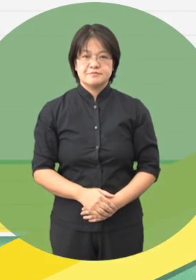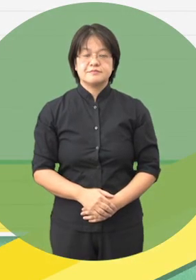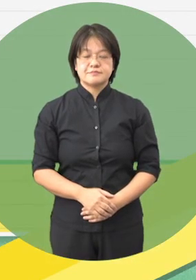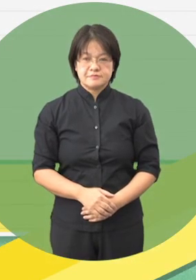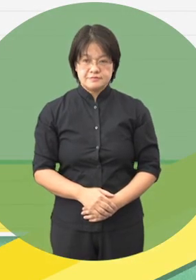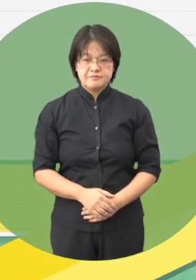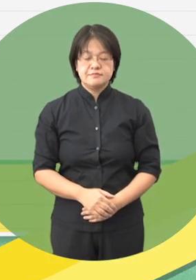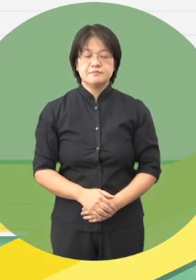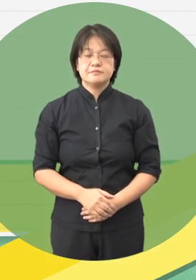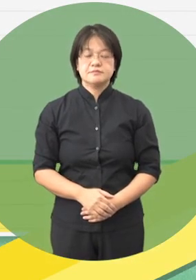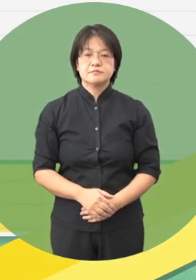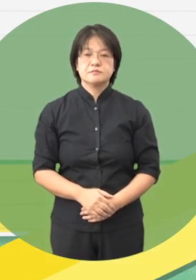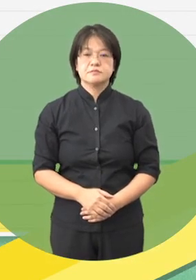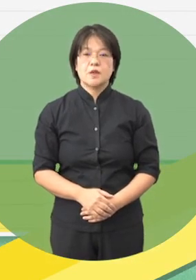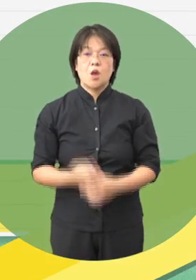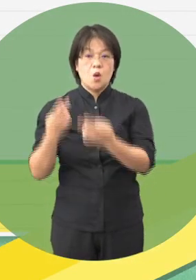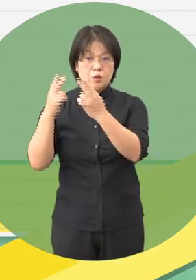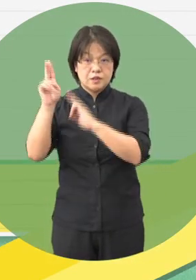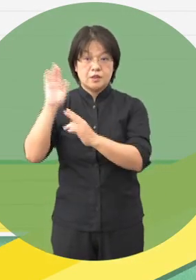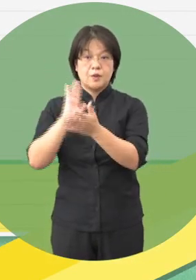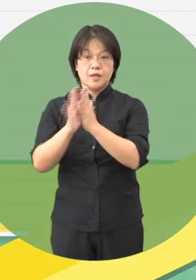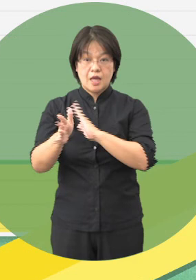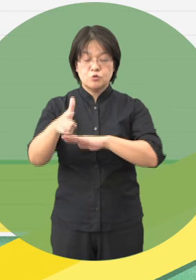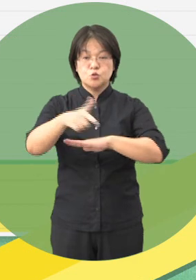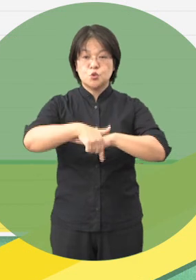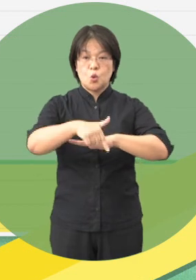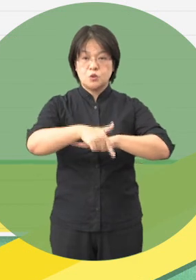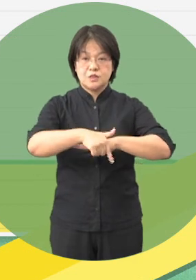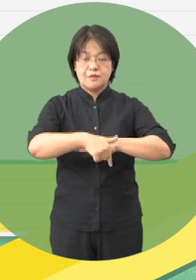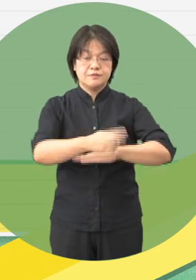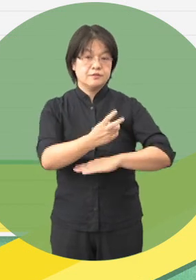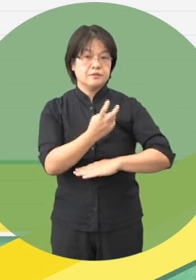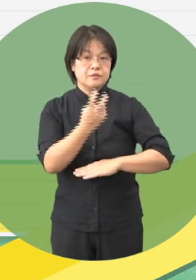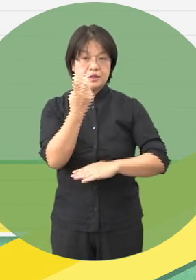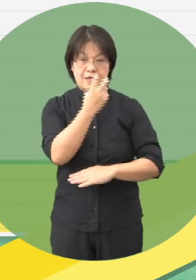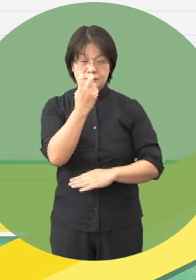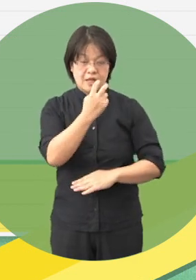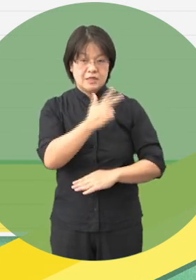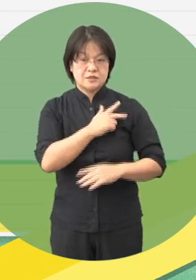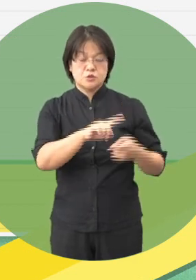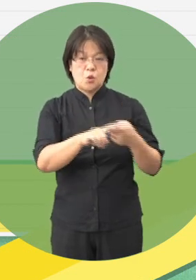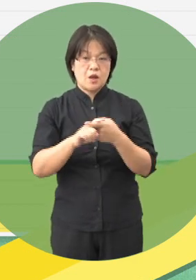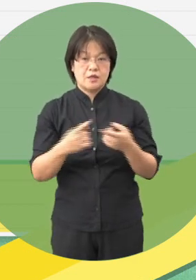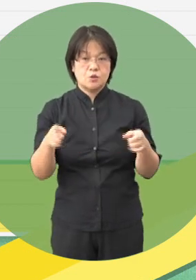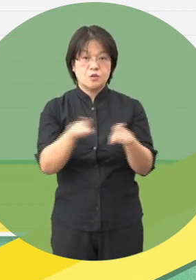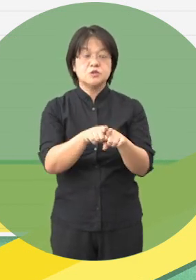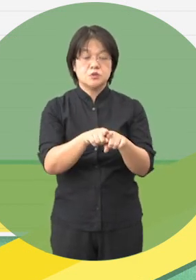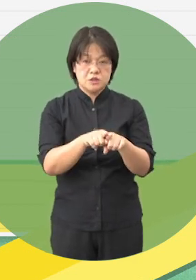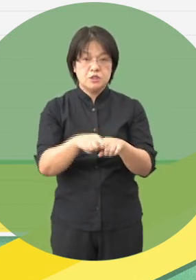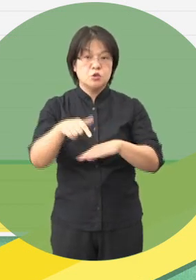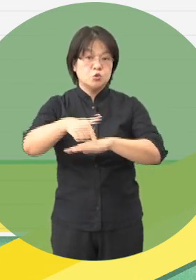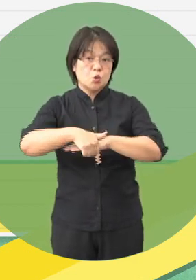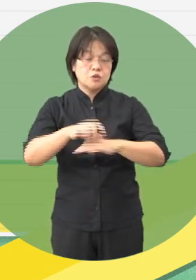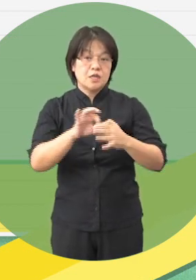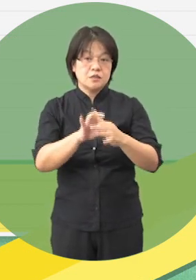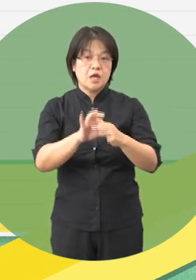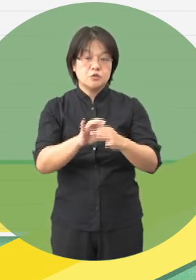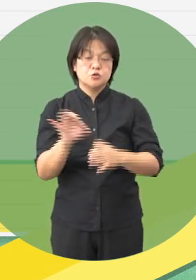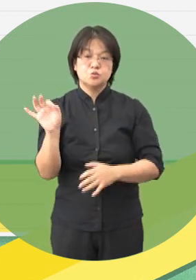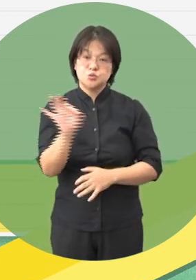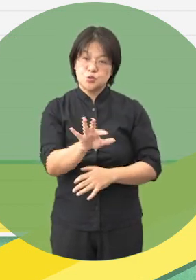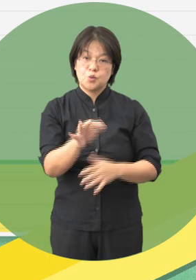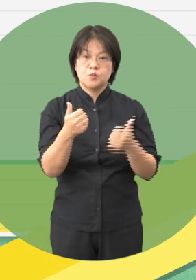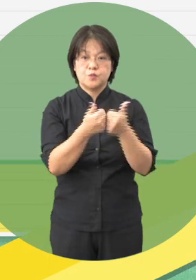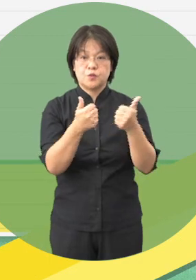県では沖縄県不動産鑑定士協会との共催で不動産に関する無料相談会を